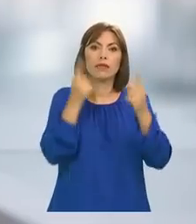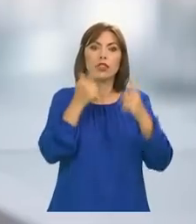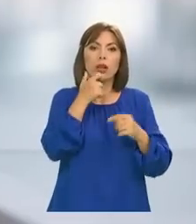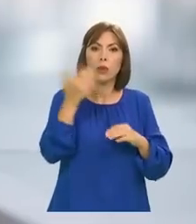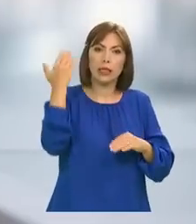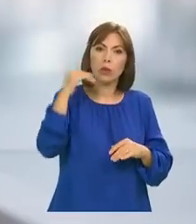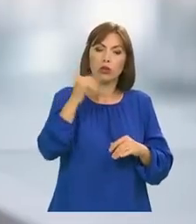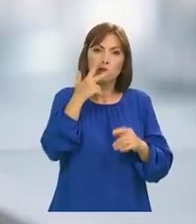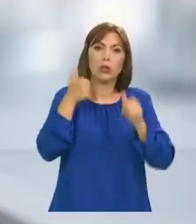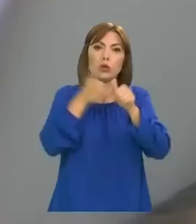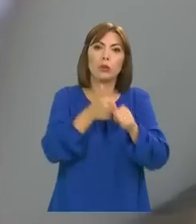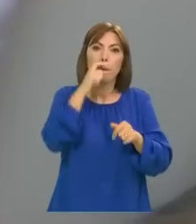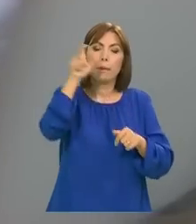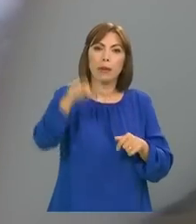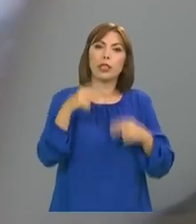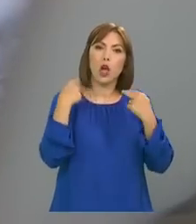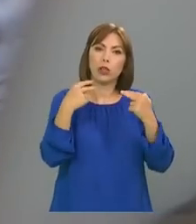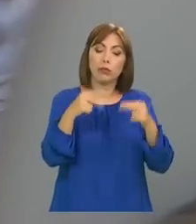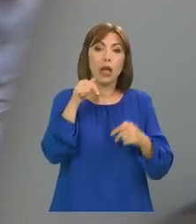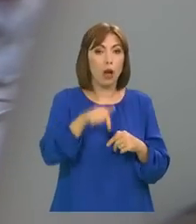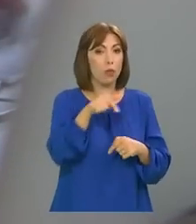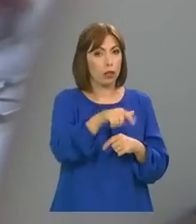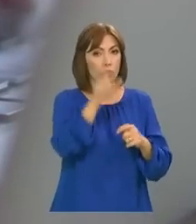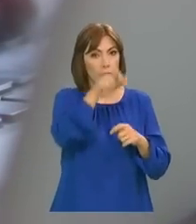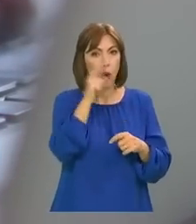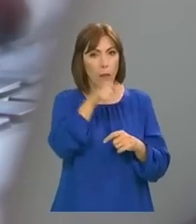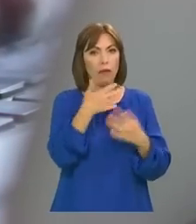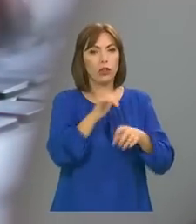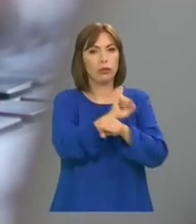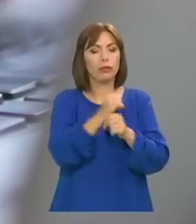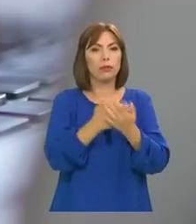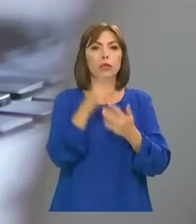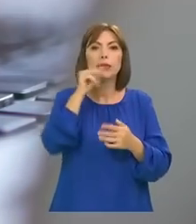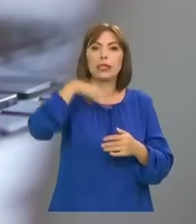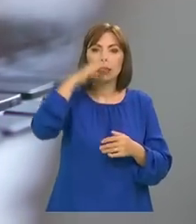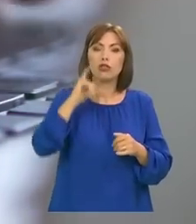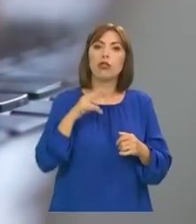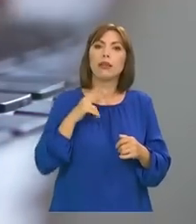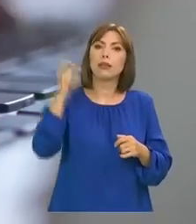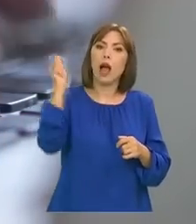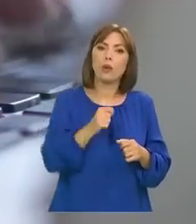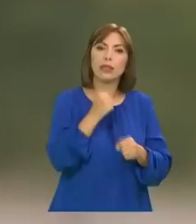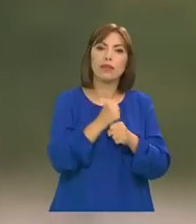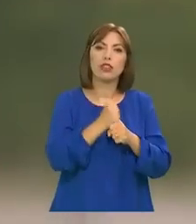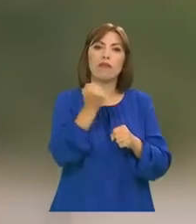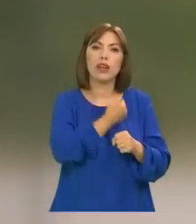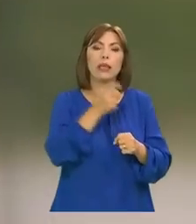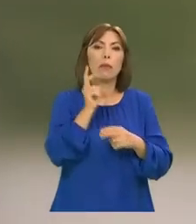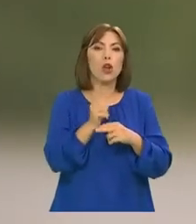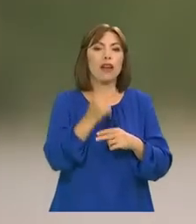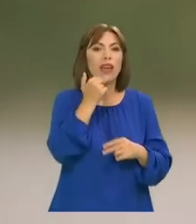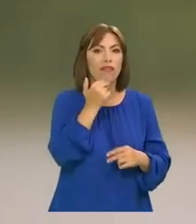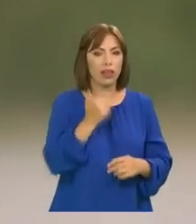sfârșitul anului trecut și l-au supravegheat pe bărbat continuu. Acum acesta a fost arestat pentru 30 de zile și este acuzat de săvârșirea infracțiunii